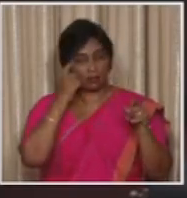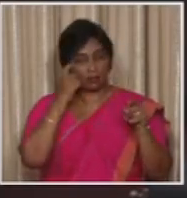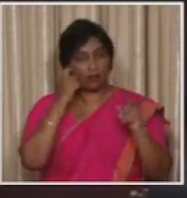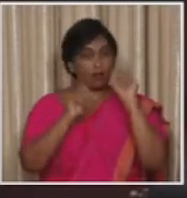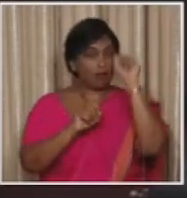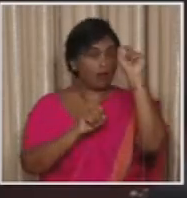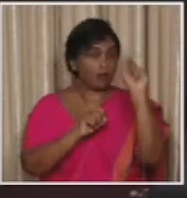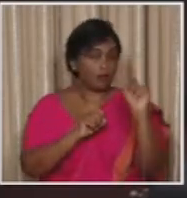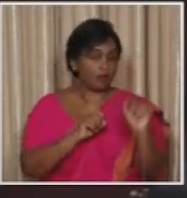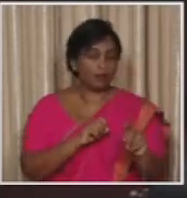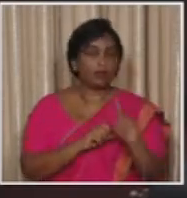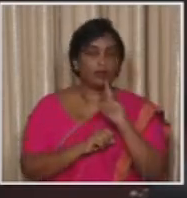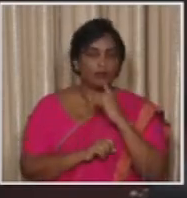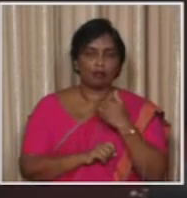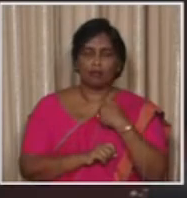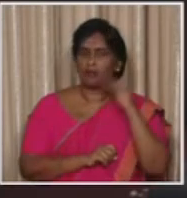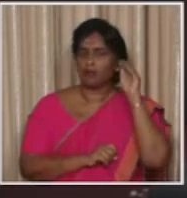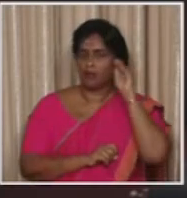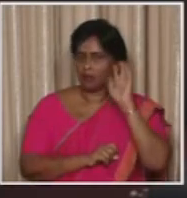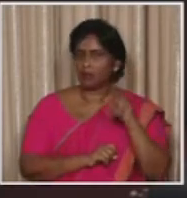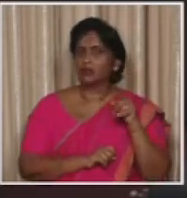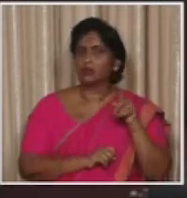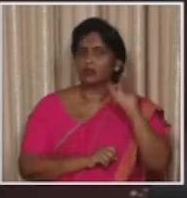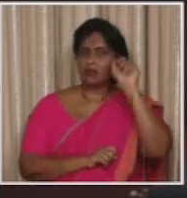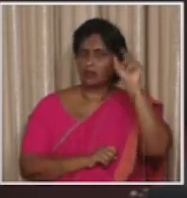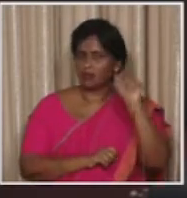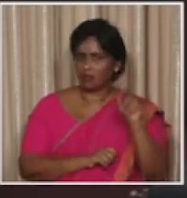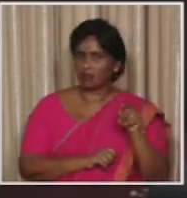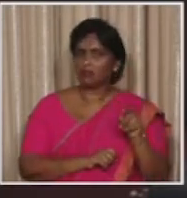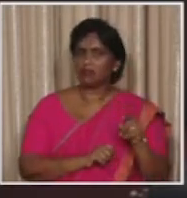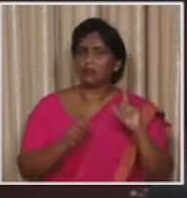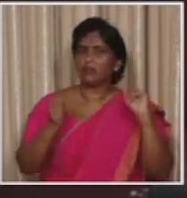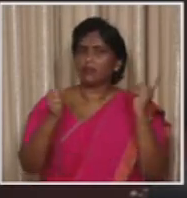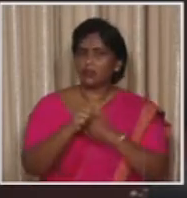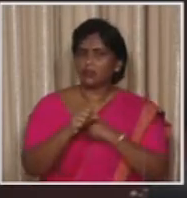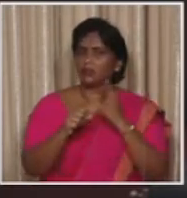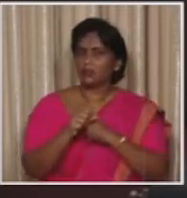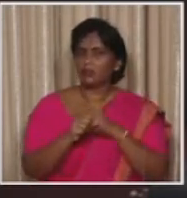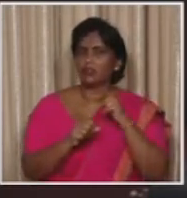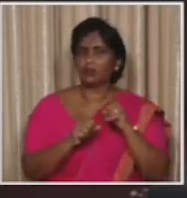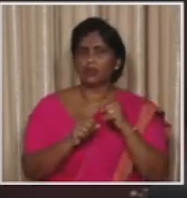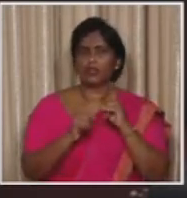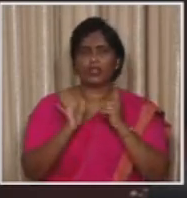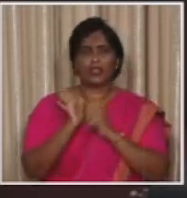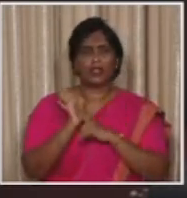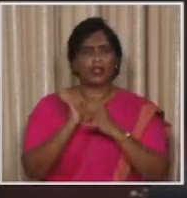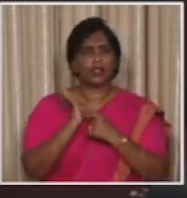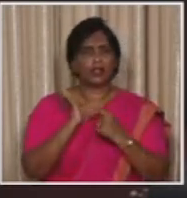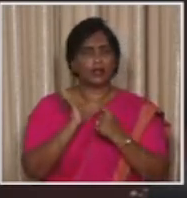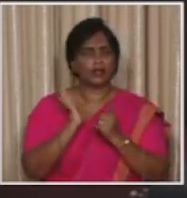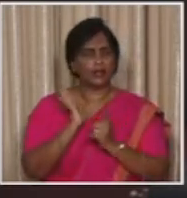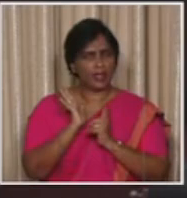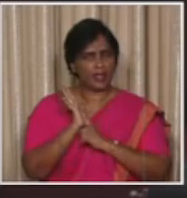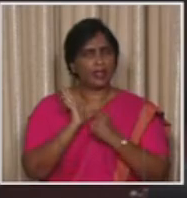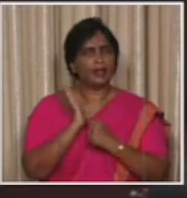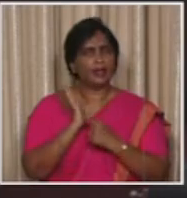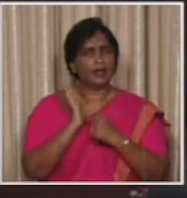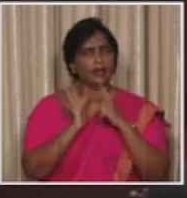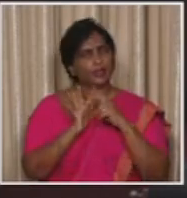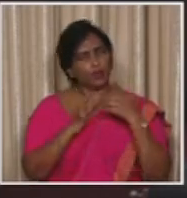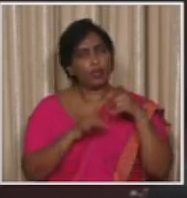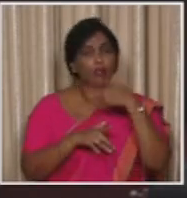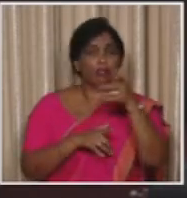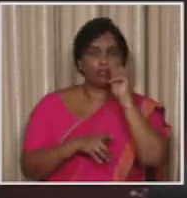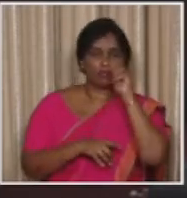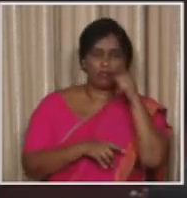ගැන කිව්වා හැබැයි අපි අහලා තියෙන්නේ ඒ නම් වල ඝාතකයෝ හැටියට එක්කෝ LTT සංවිධානය නම් වුණා එක්කෝ මෙතුමාගේ පියා නම්